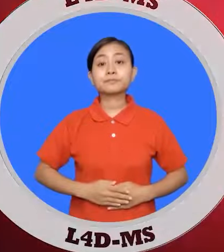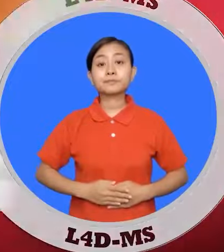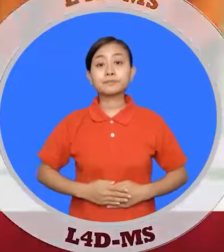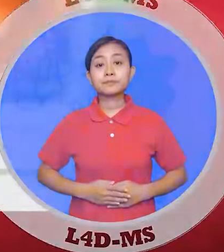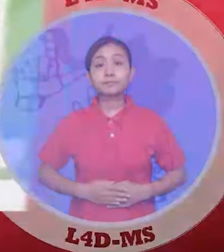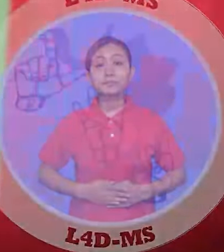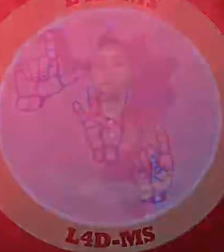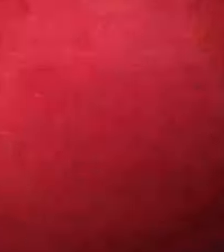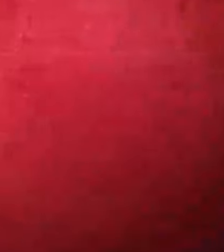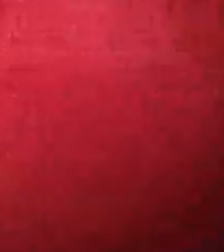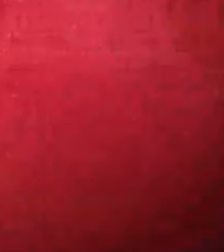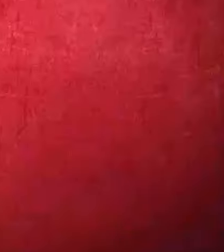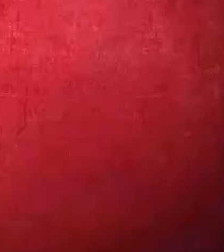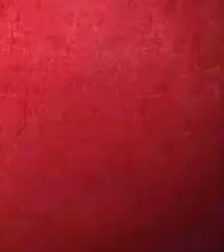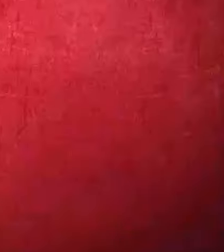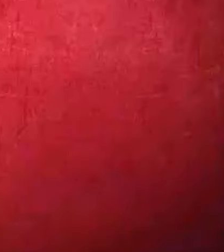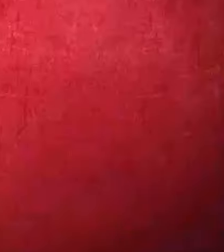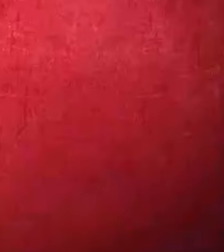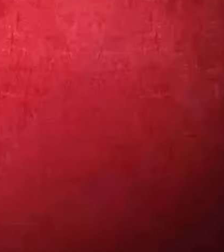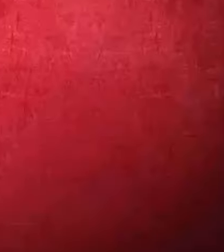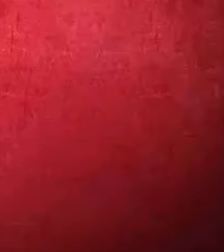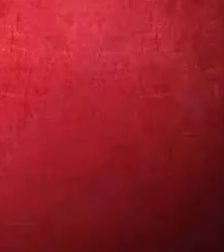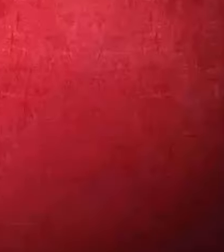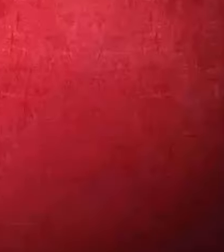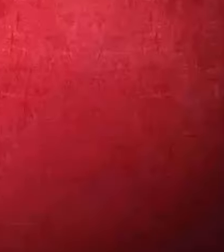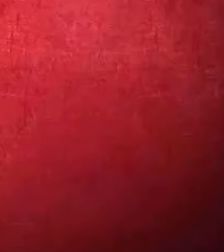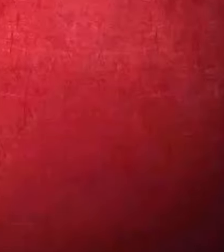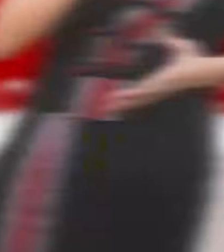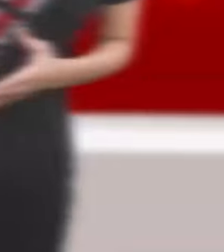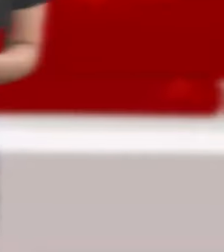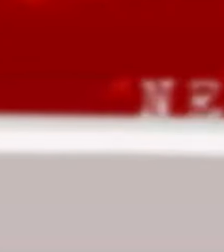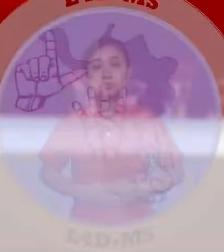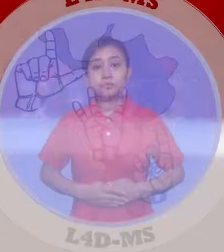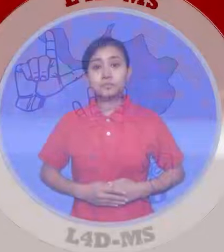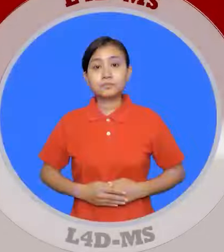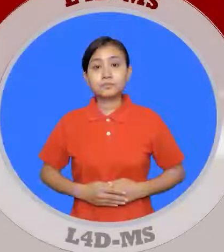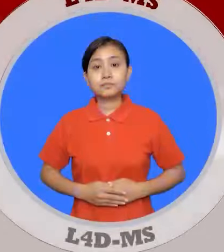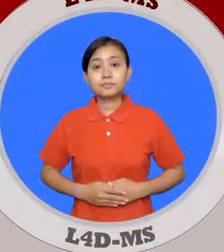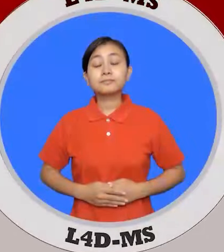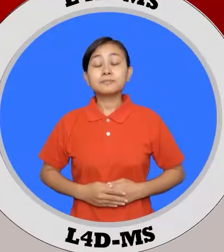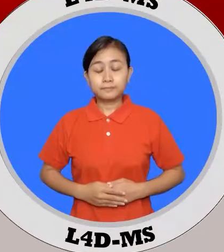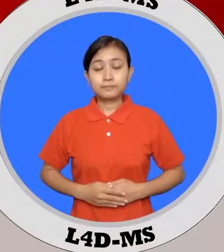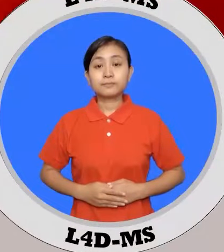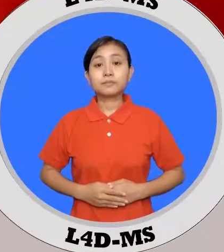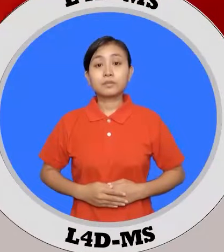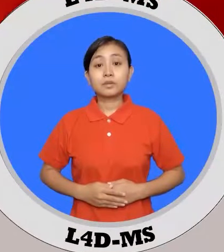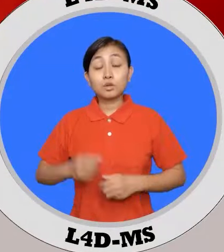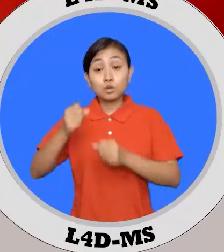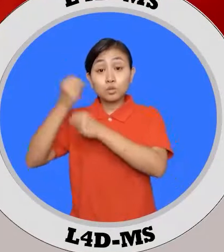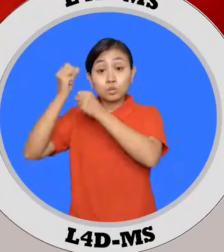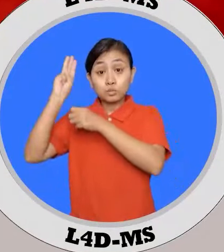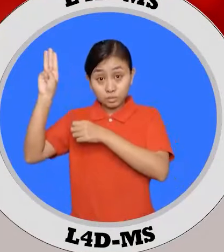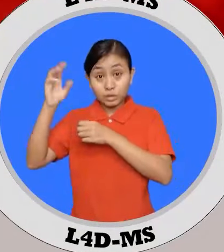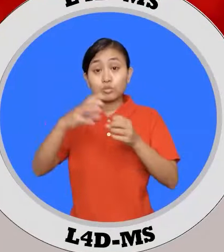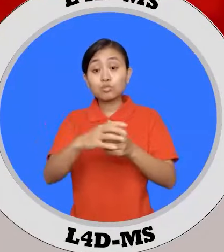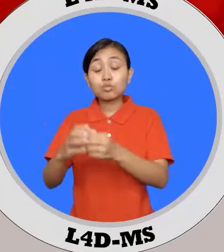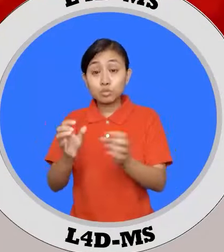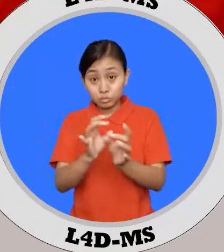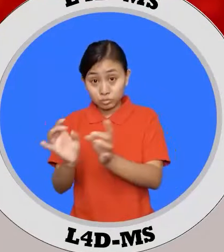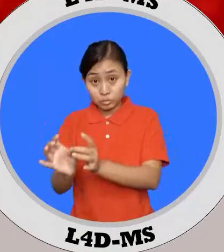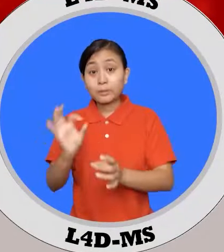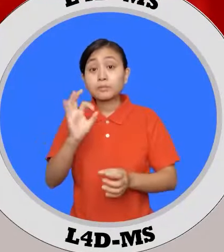တာပါ။ထောက်ပေါ်တွေကတော်လန်ရေးအတွက်အဓိကအခန်းကဏ္ဍမှာပါဝ